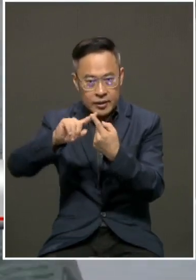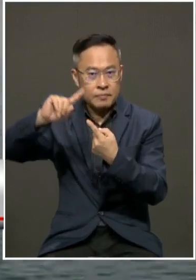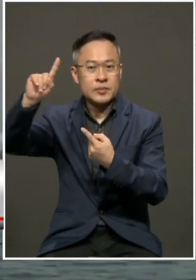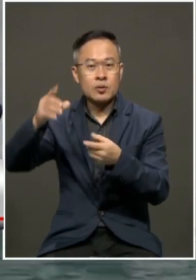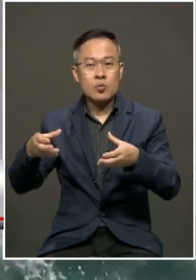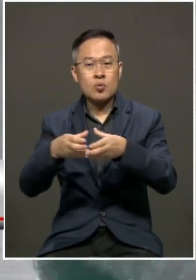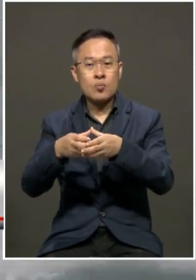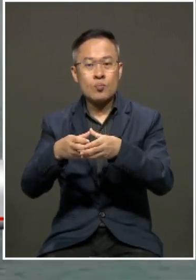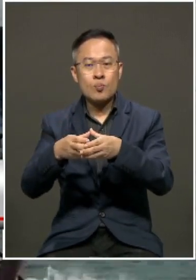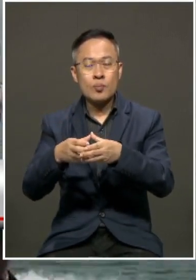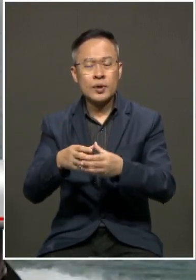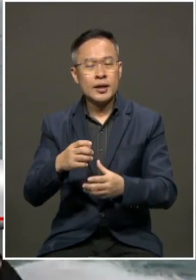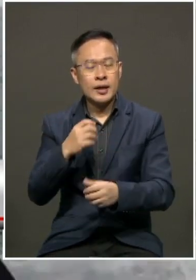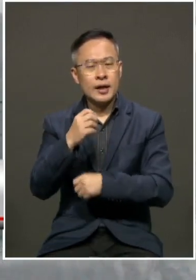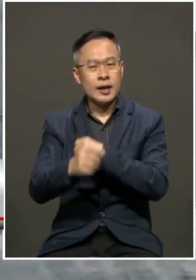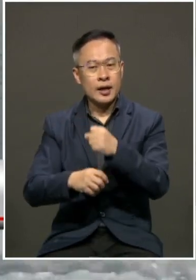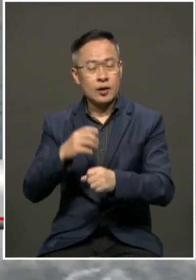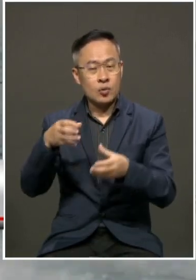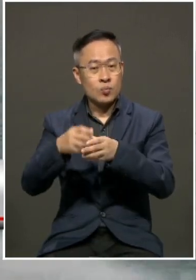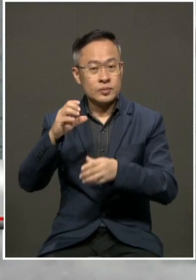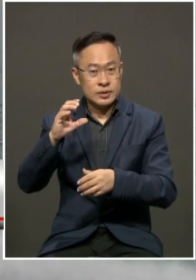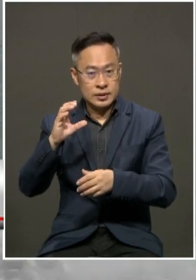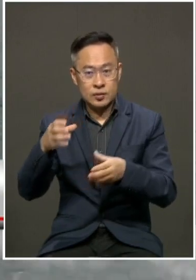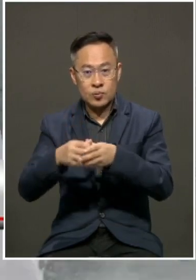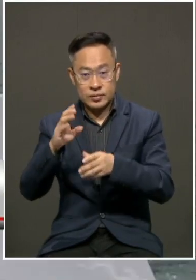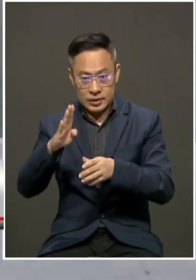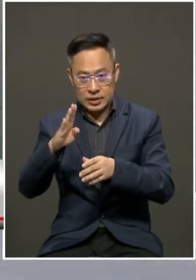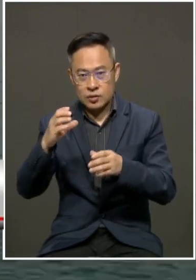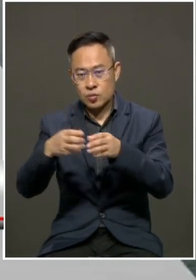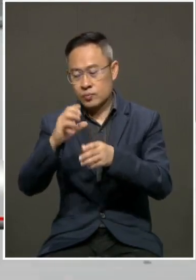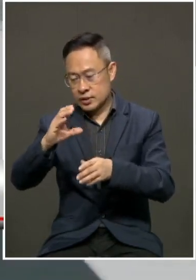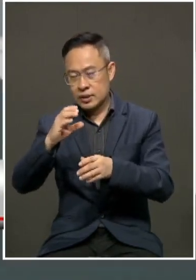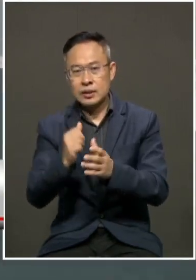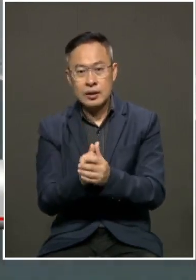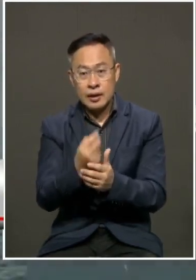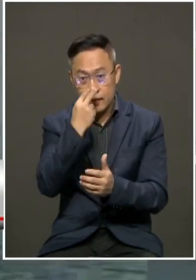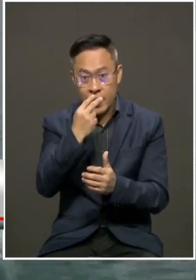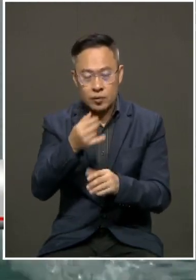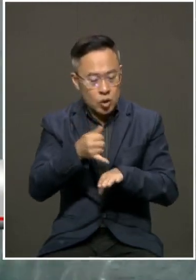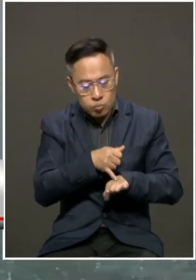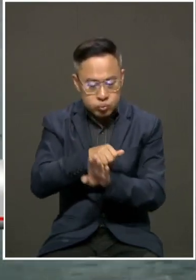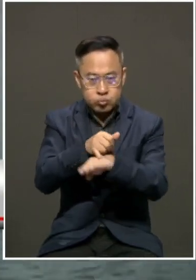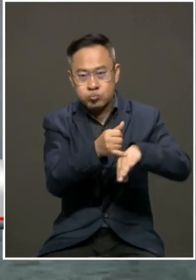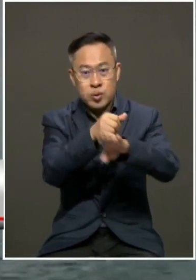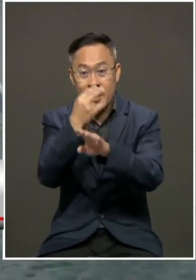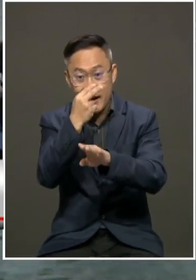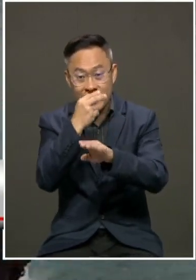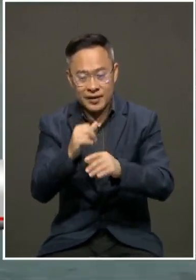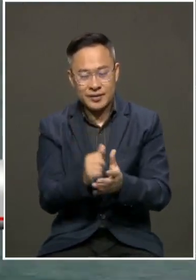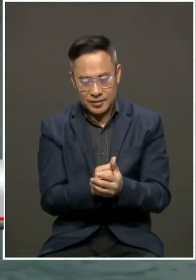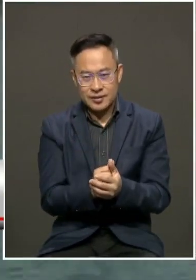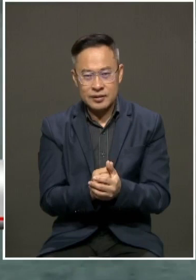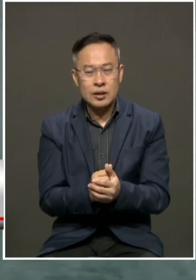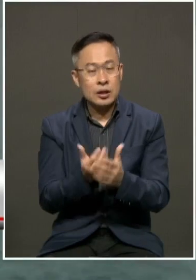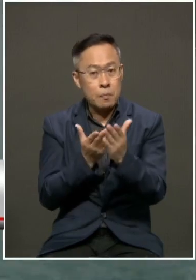1ของกลุ่มในวันแรกด้วยคะแนนรวม71.33คะแนนนี่นะที่คุณผู้ชมได้เห็นลีลาของเธออยู่นะคะแล้วเธอก็ผ่าน